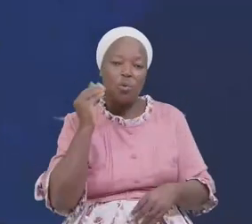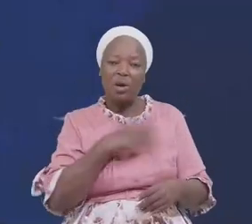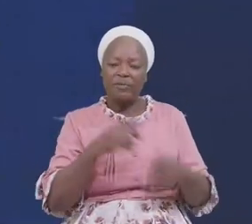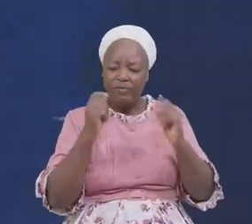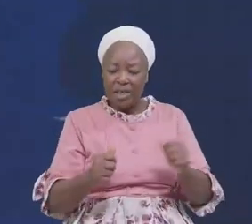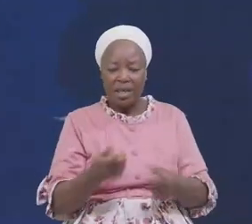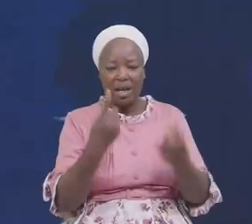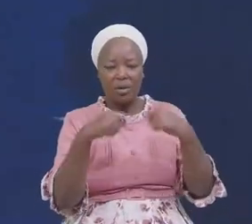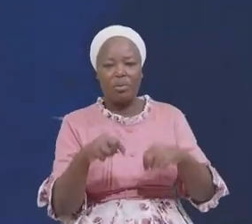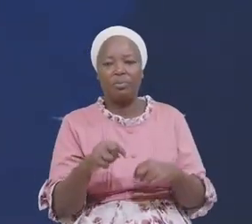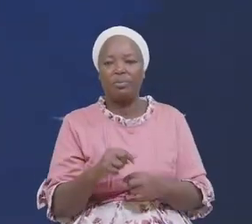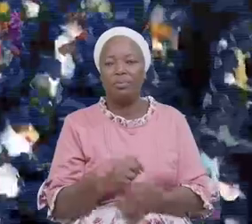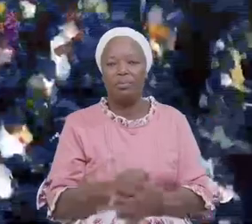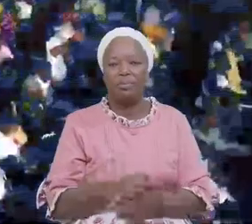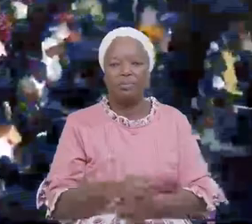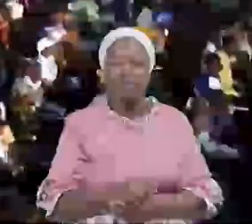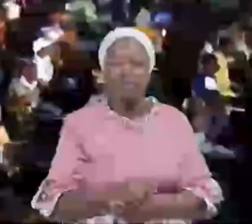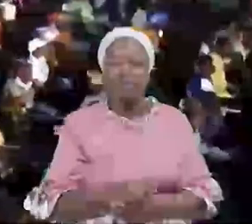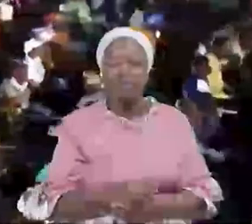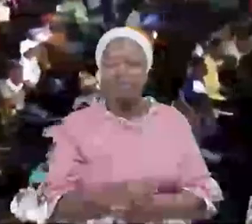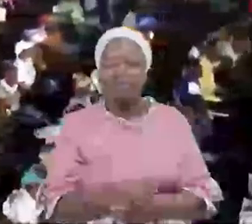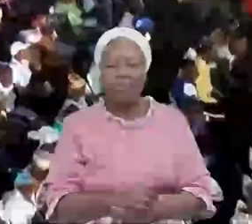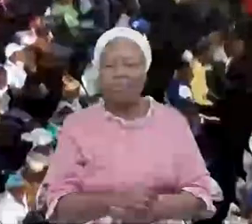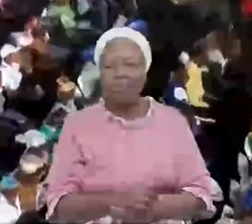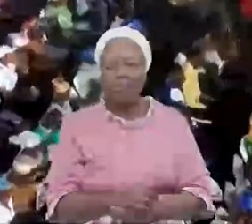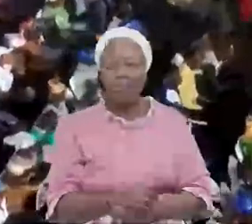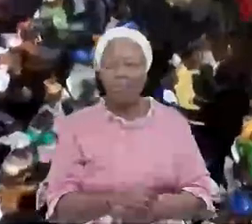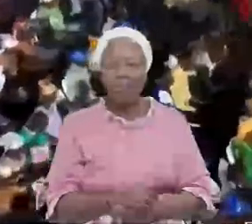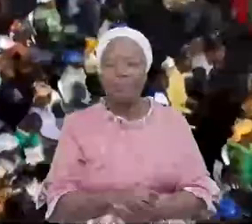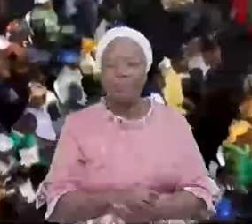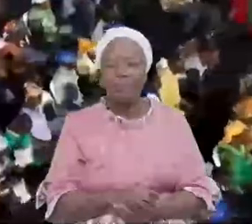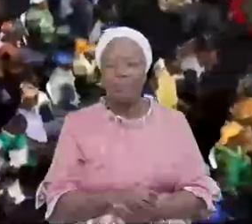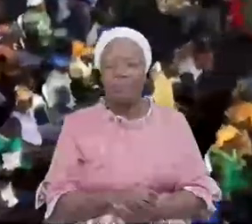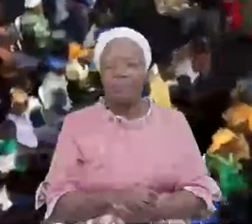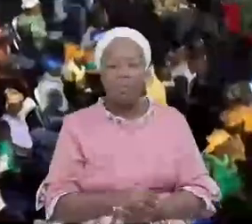Aujourd'hui, la rédemption, le salut doit venir dans ton cœur. À toi de descendre.